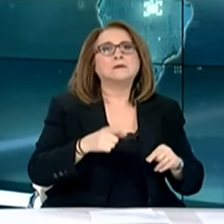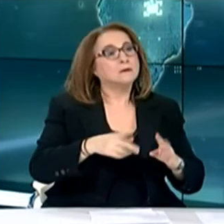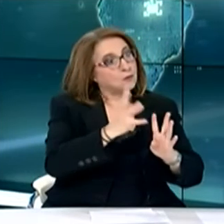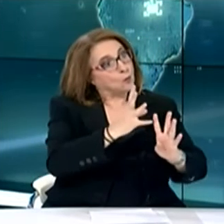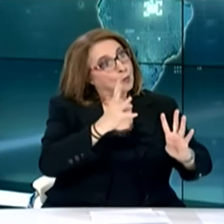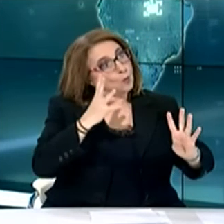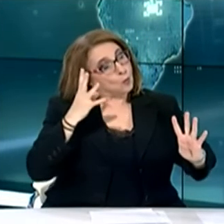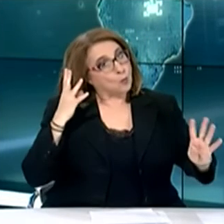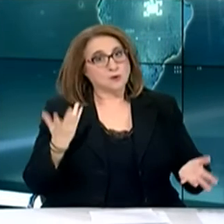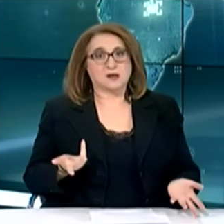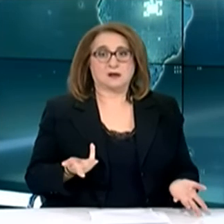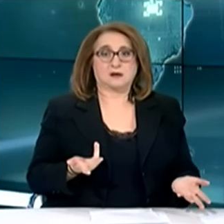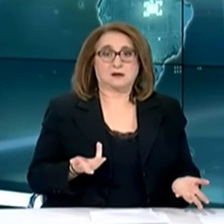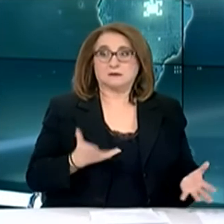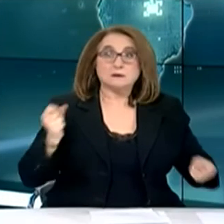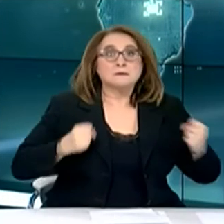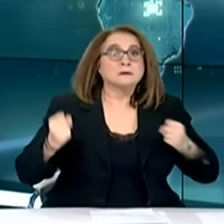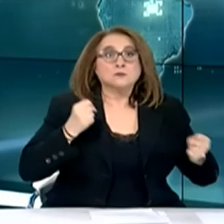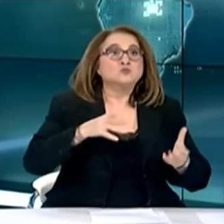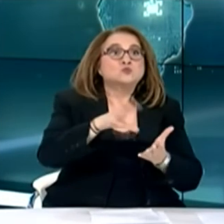αναπνευστικού και να έχουν σπεύσει στον πανικό τους